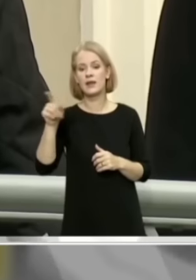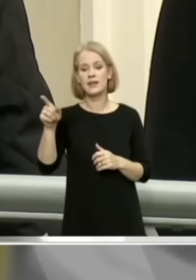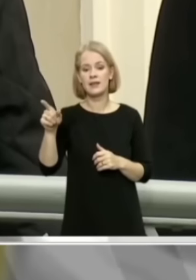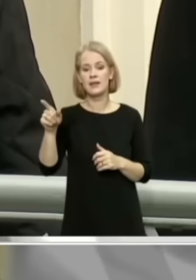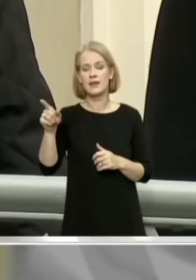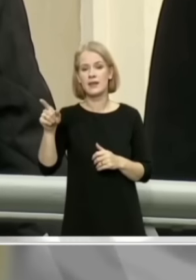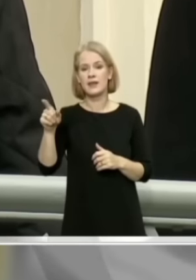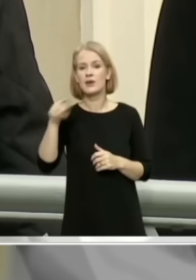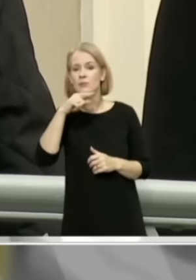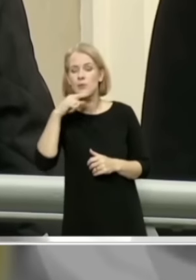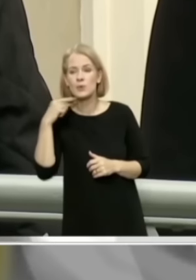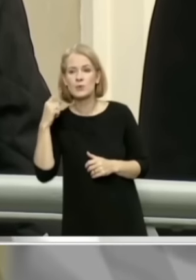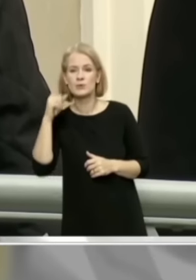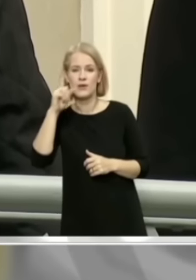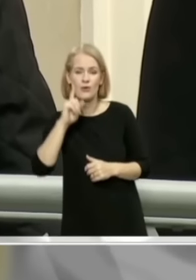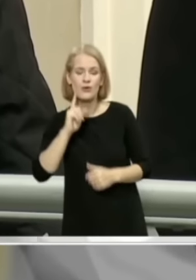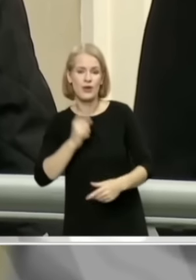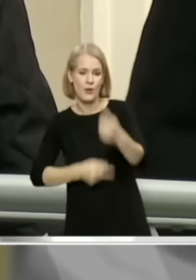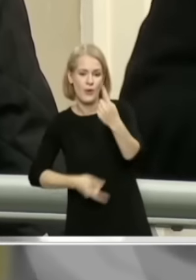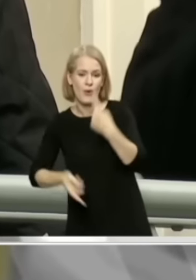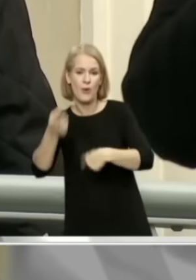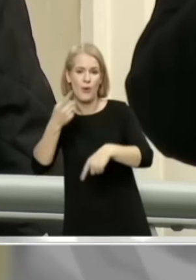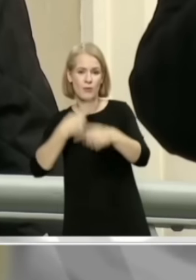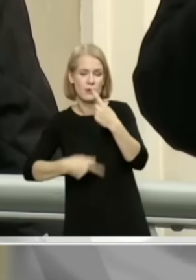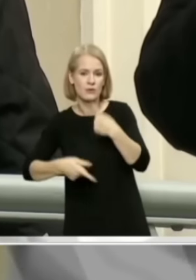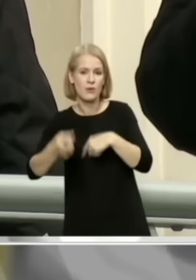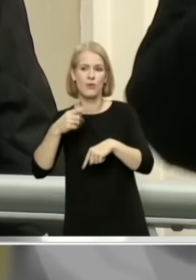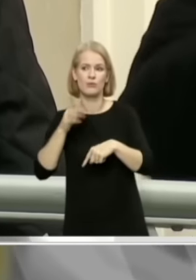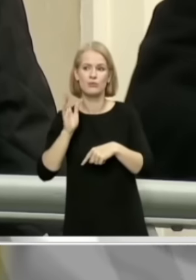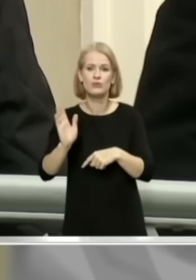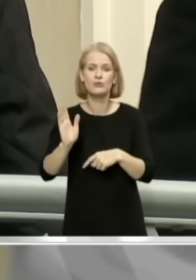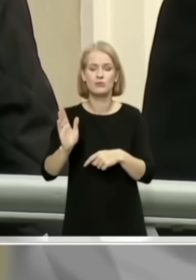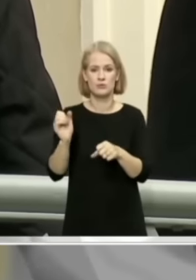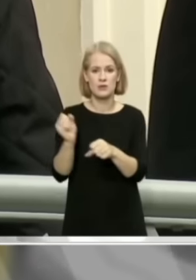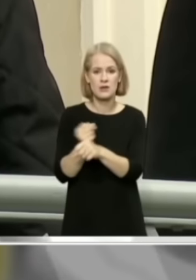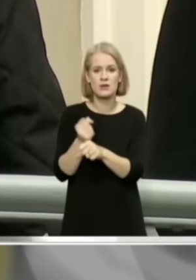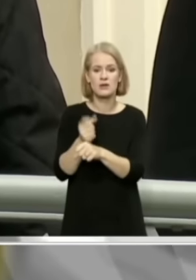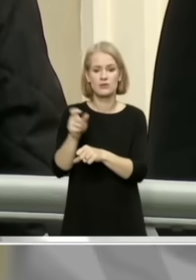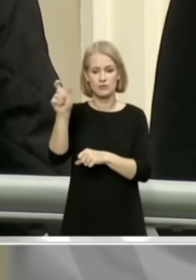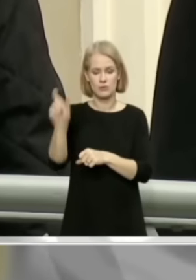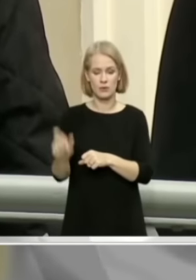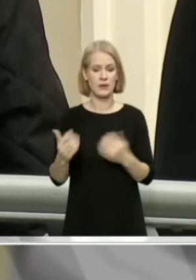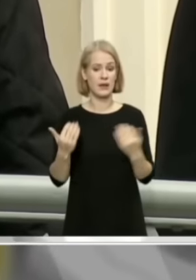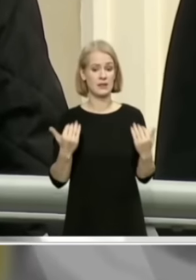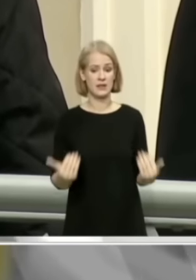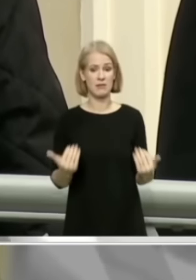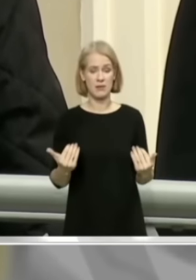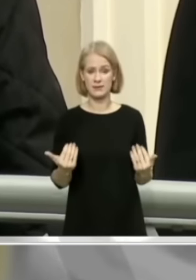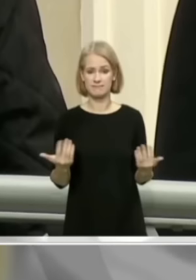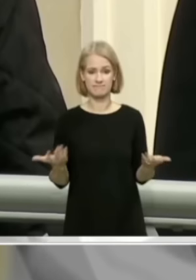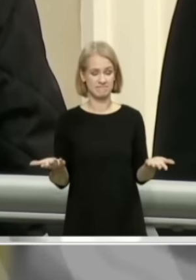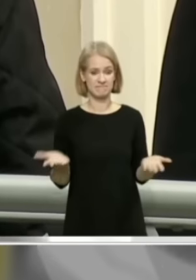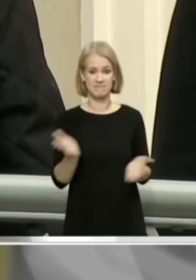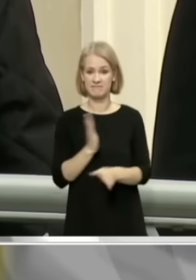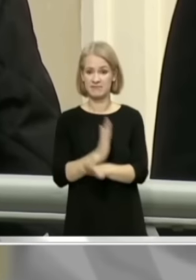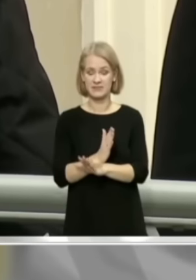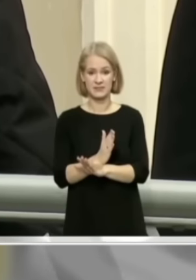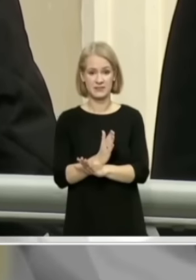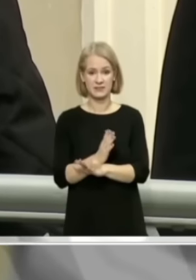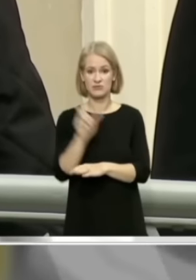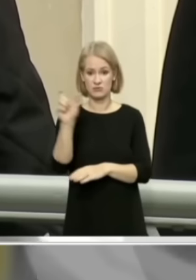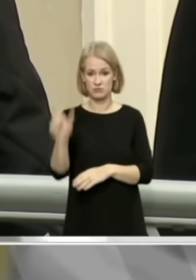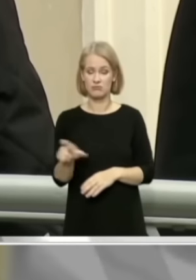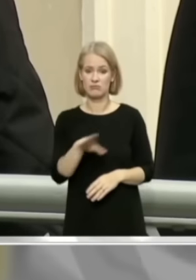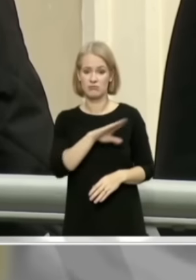grįžti į Rusiją, dar bus reikalingas. Tą variantą jie atmetė. Lieka tik